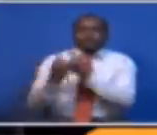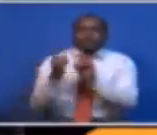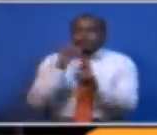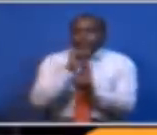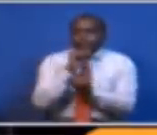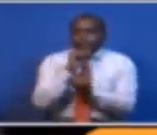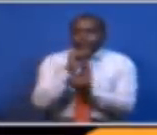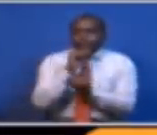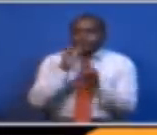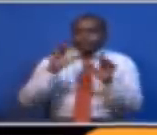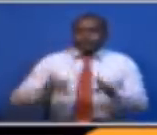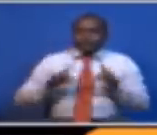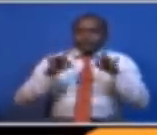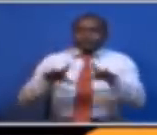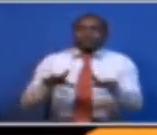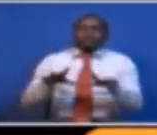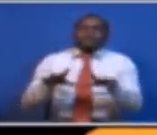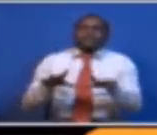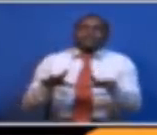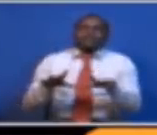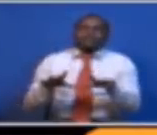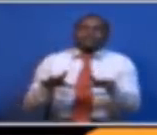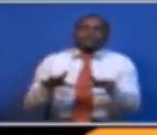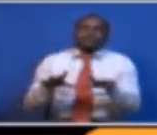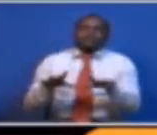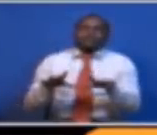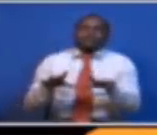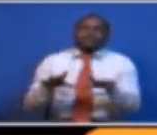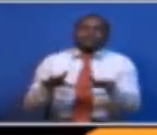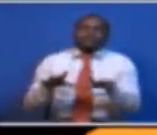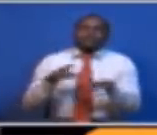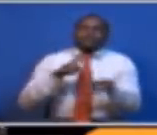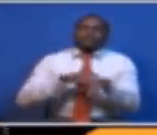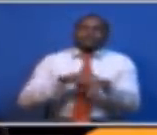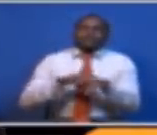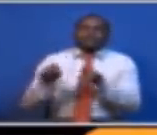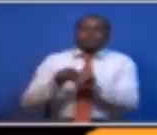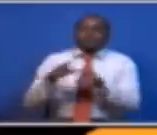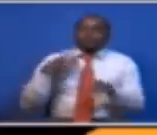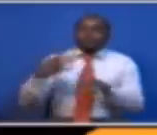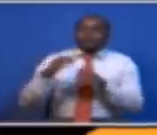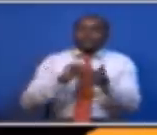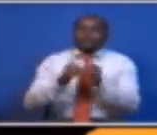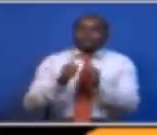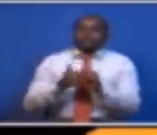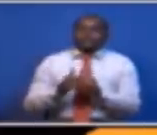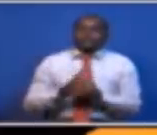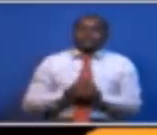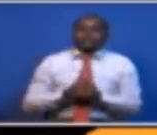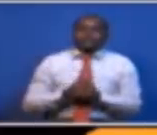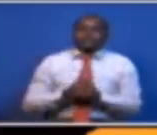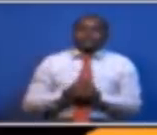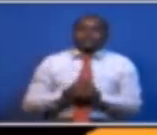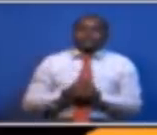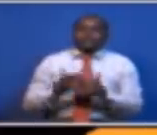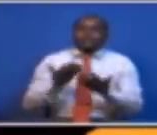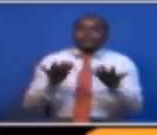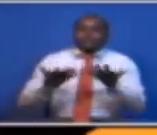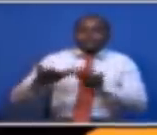in Australia Gold Coast during the Commonwealth Games where we